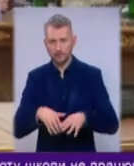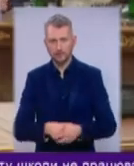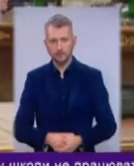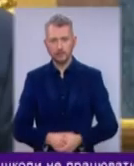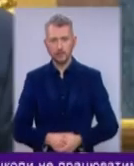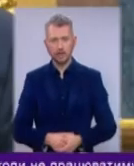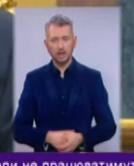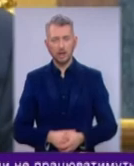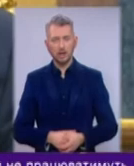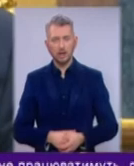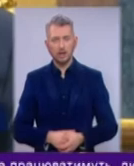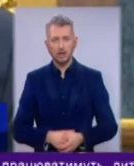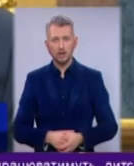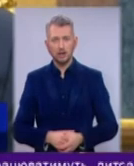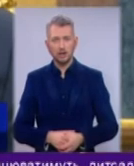рішень. Якщо